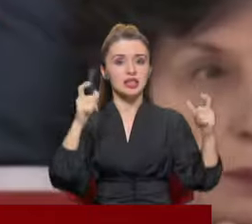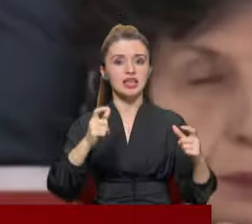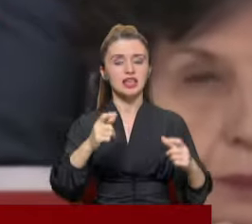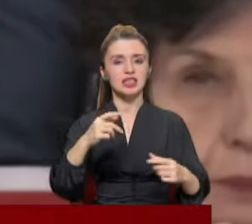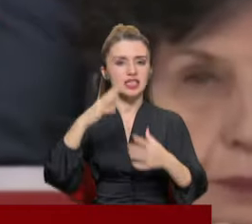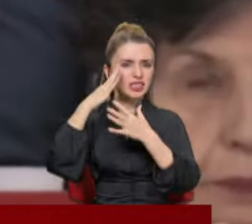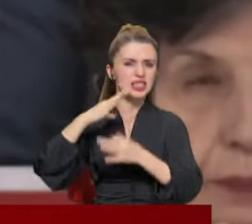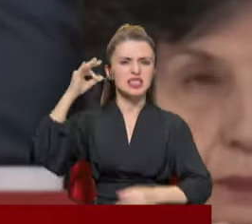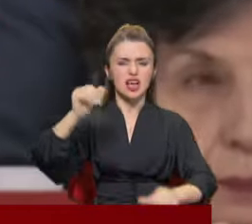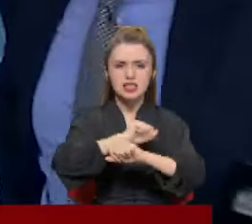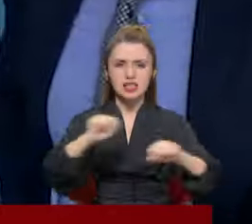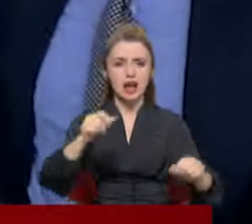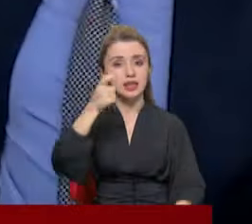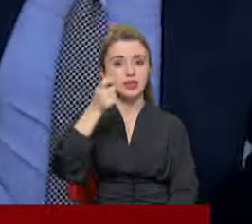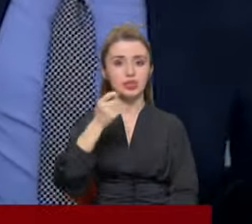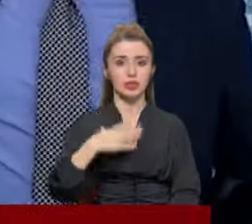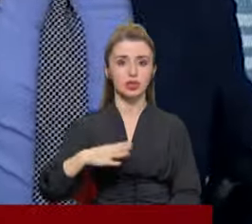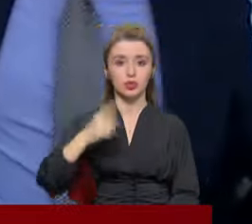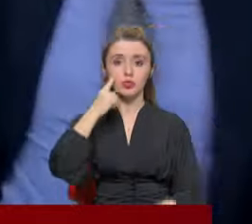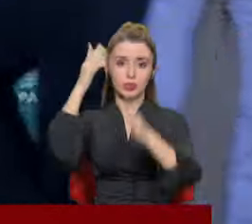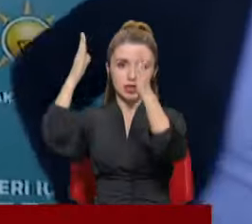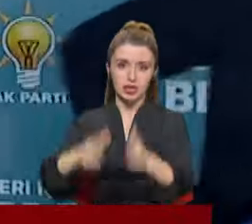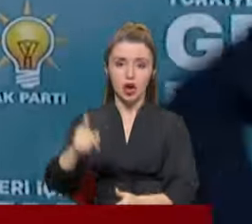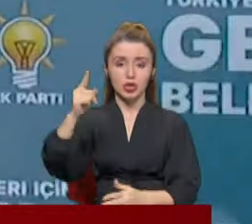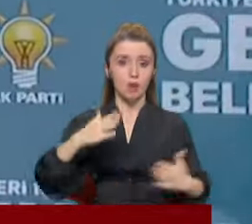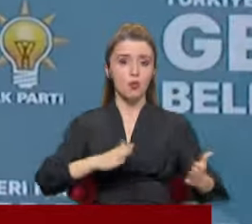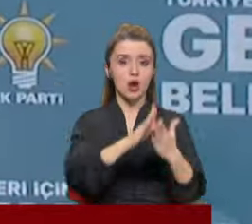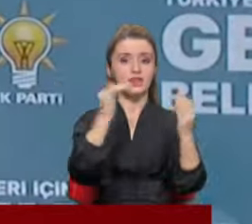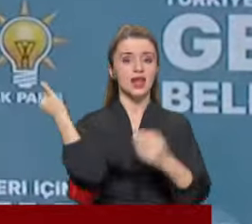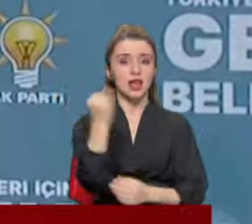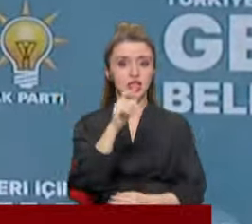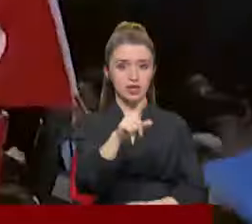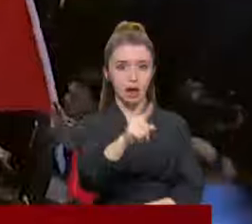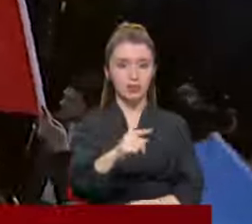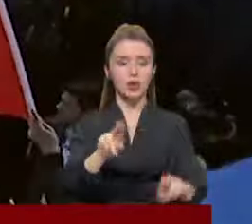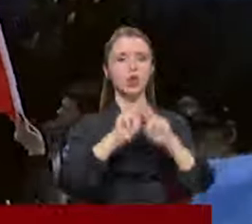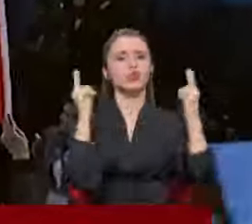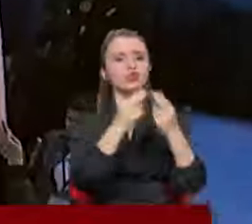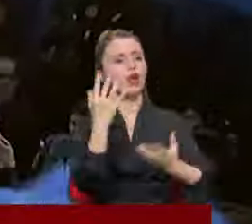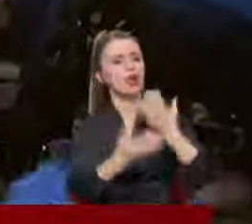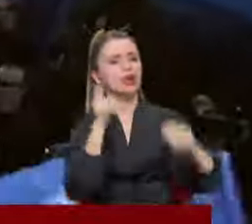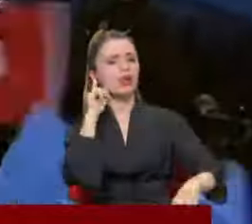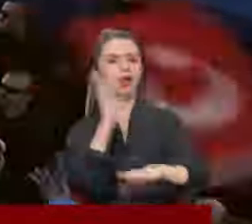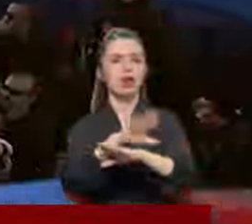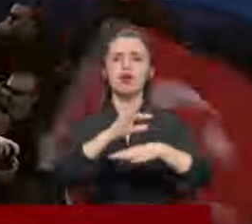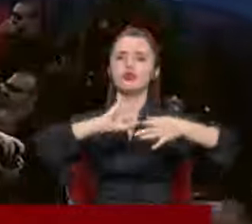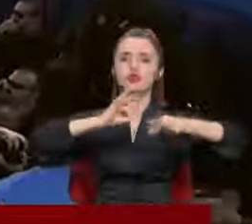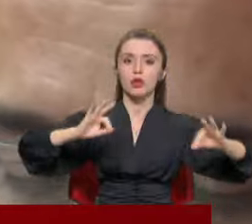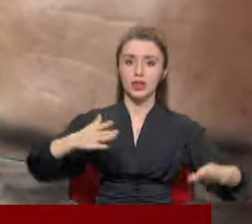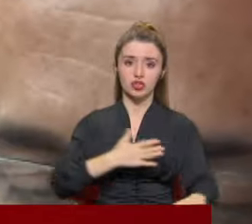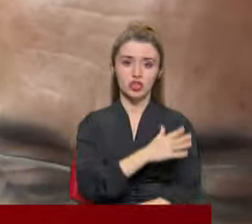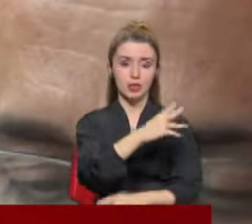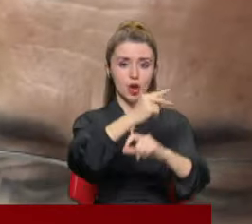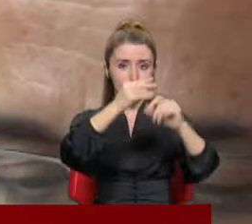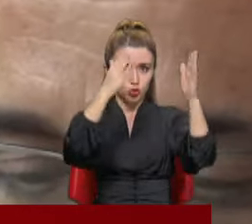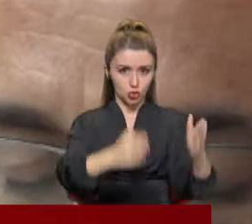dramına çekmek istiyorum. Cumhurbaşkanı Erdoğan'ın muhalefeti eleştirirken kurduğu dünya yansa umurlarında değil sözleri. CHP